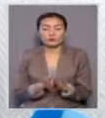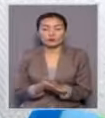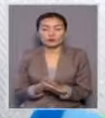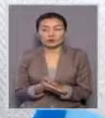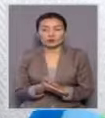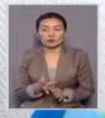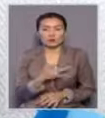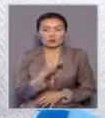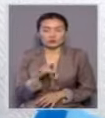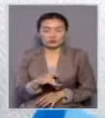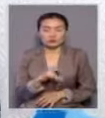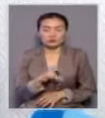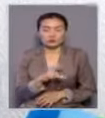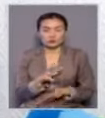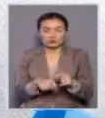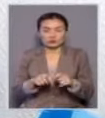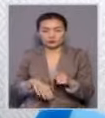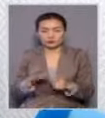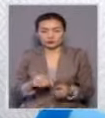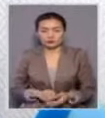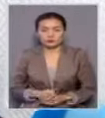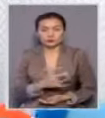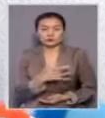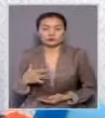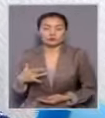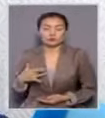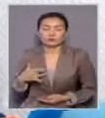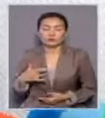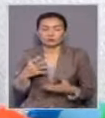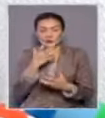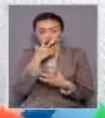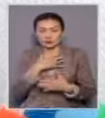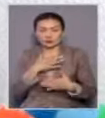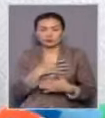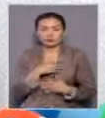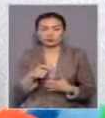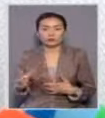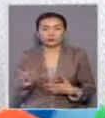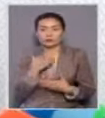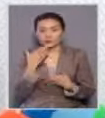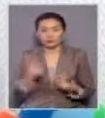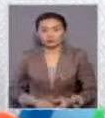деп есептелген, бірақ енді айтып кететін өкпе жетілдіру аппаратында жатқан пациенттер жоқ.